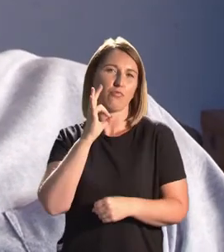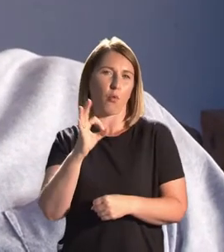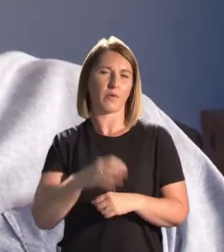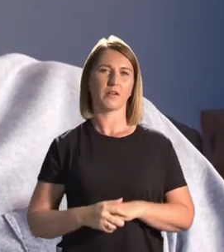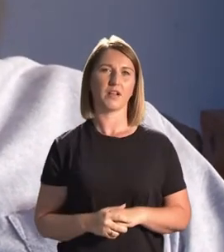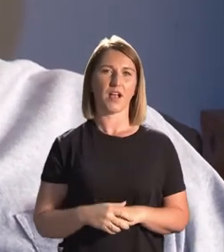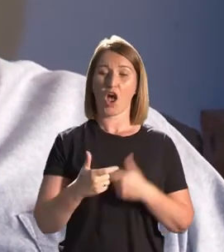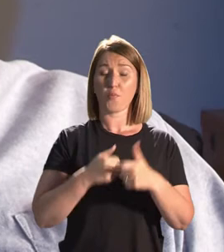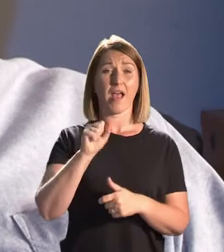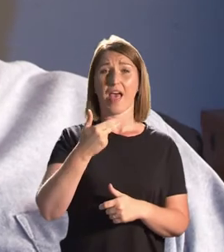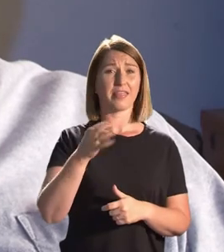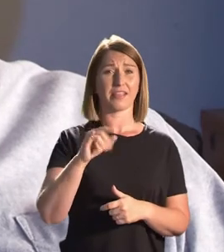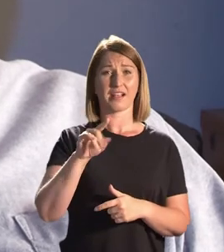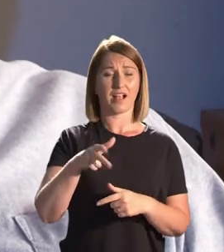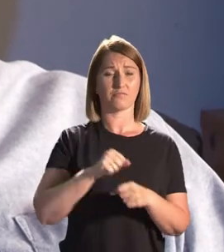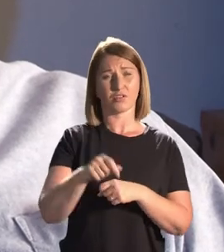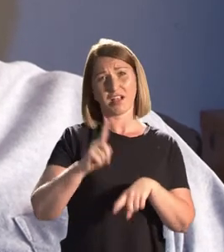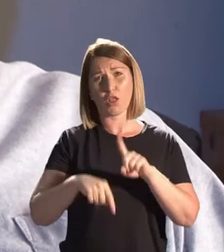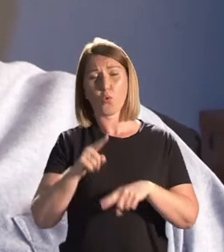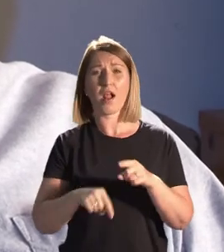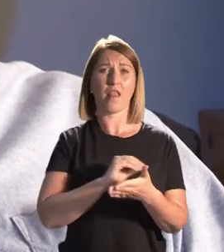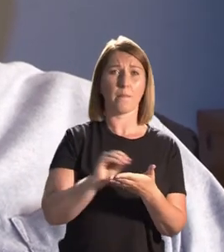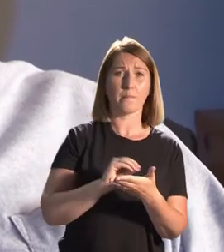się antyką, bo to jest klasyczne pismo